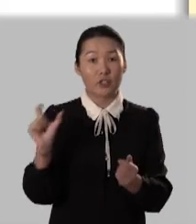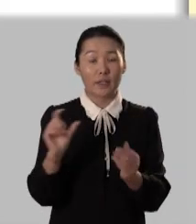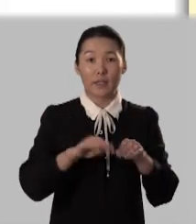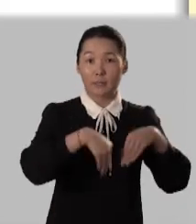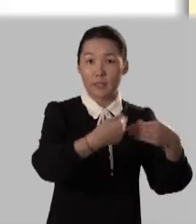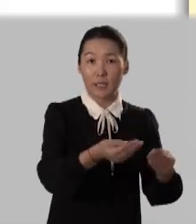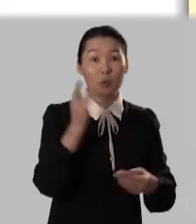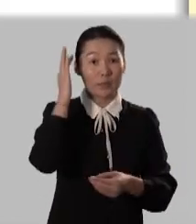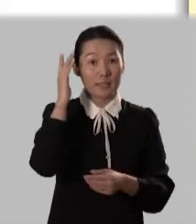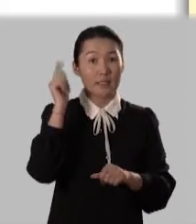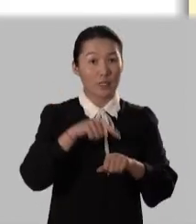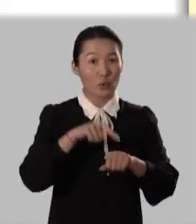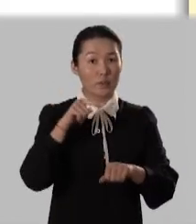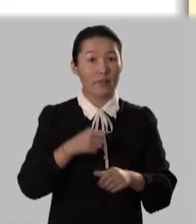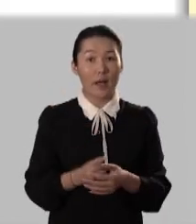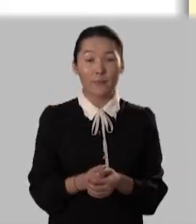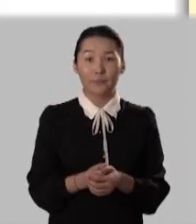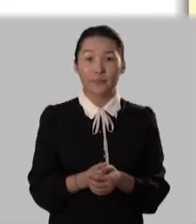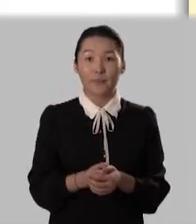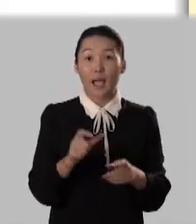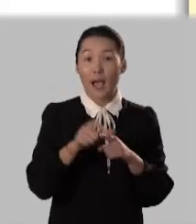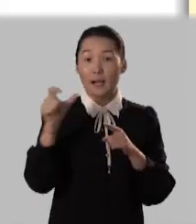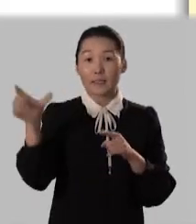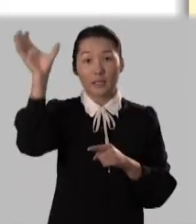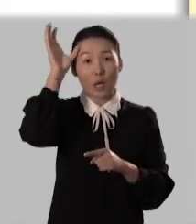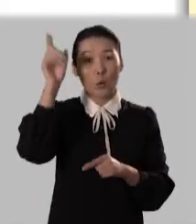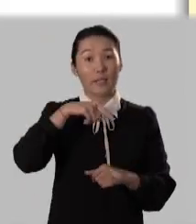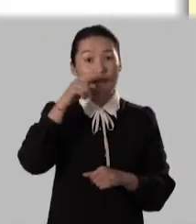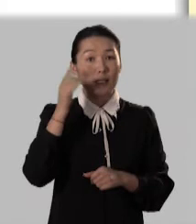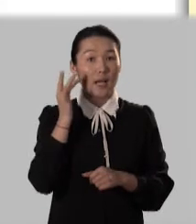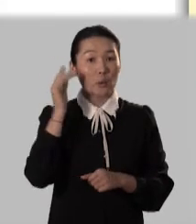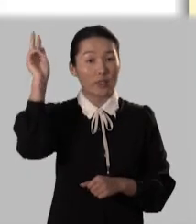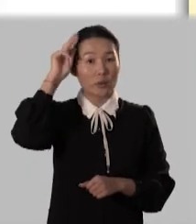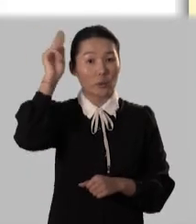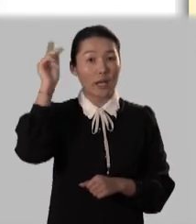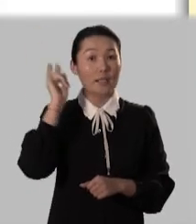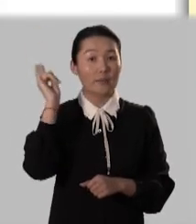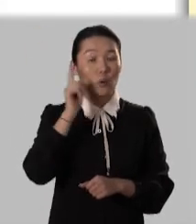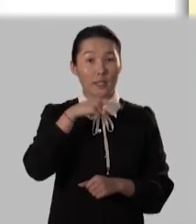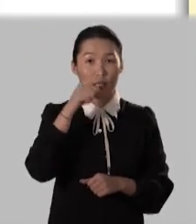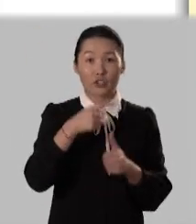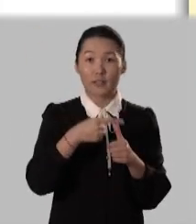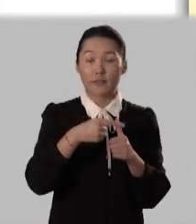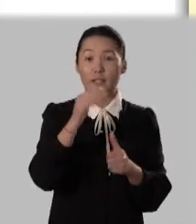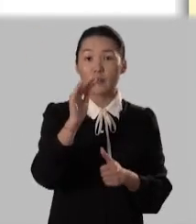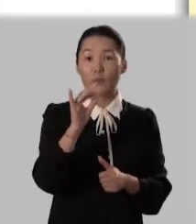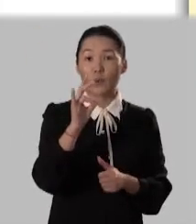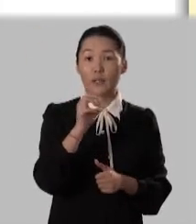чувства раздел науки о языке который изучает звуки речи называются фонетикой